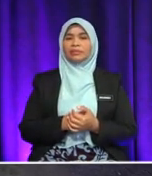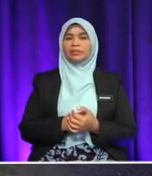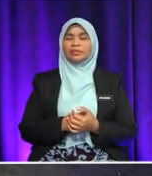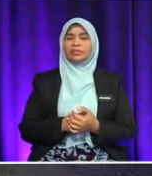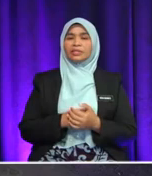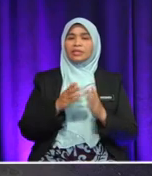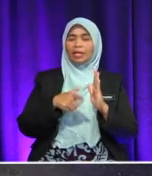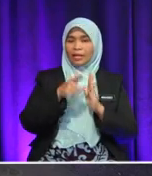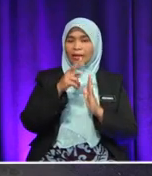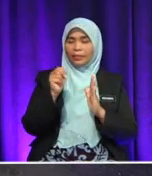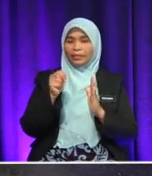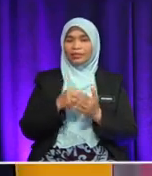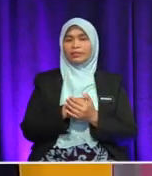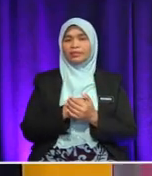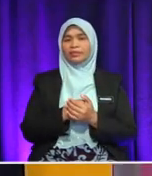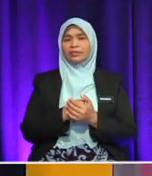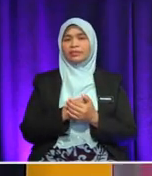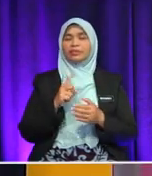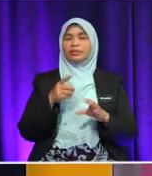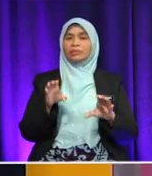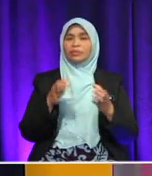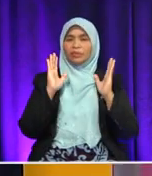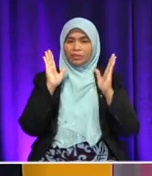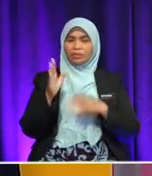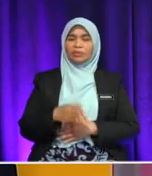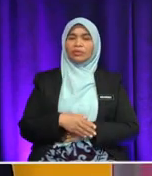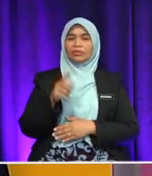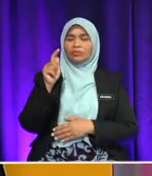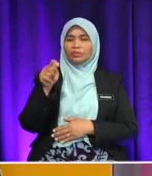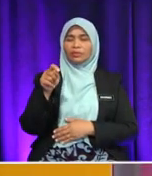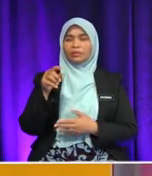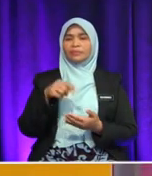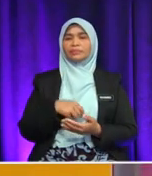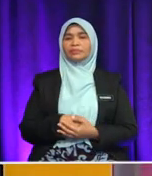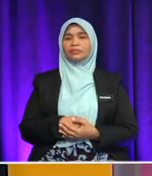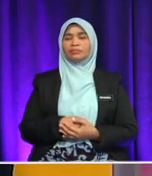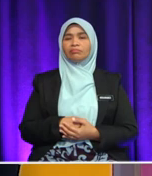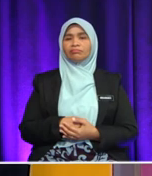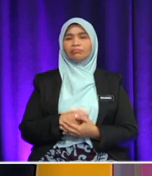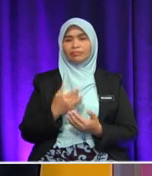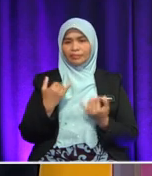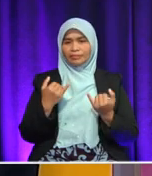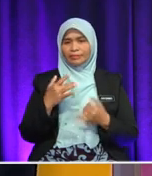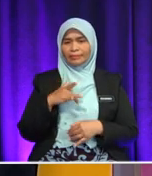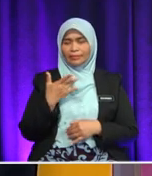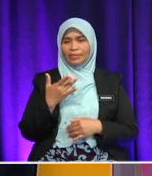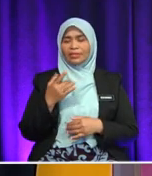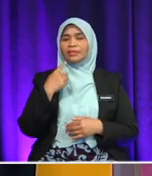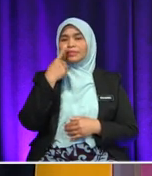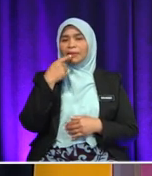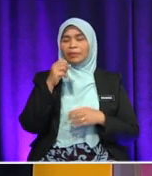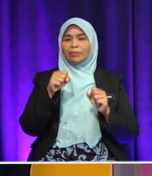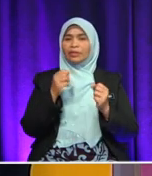mendirikan ataupun kita melaksanakan salat sunnah Eh agaknya siapa nih yang boleh boleh